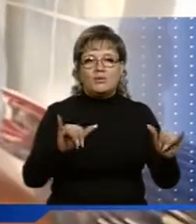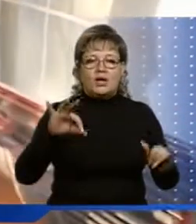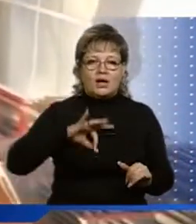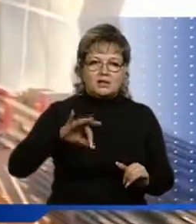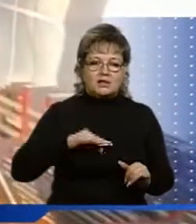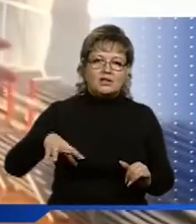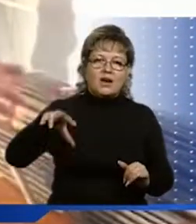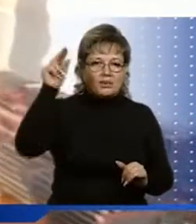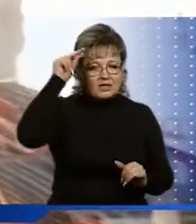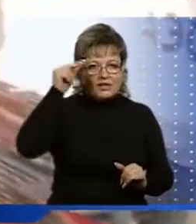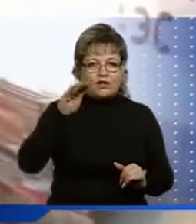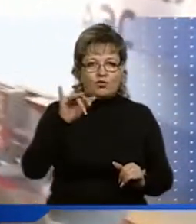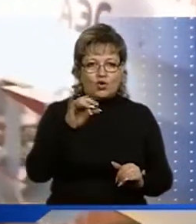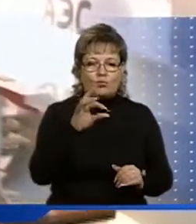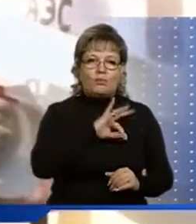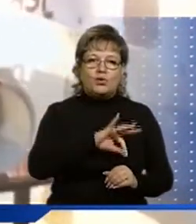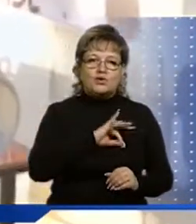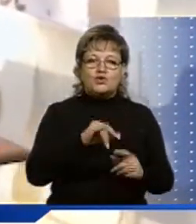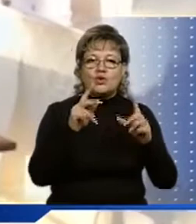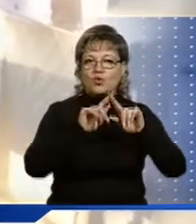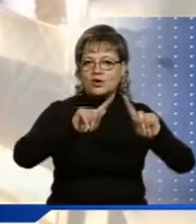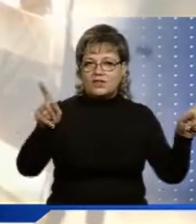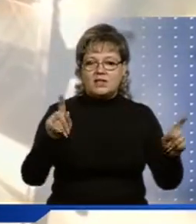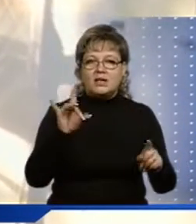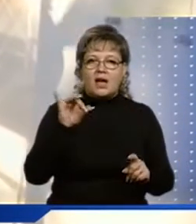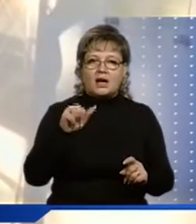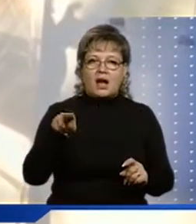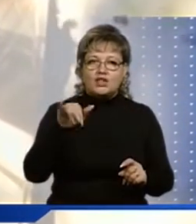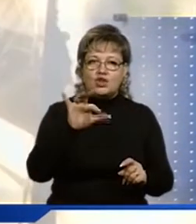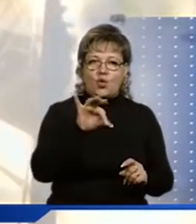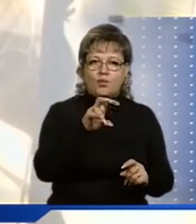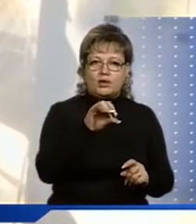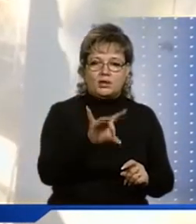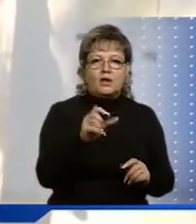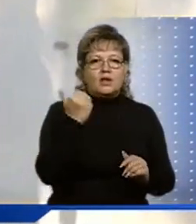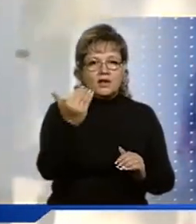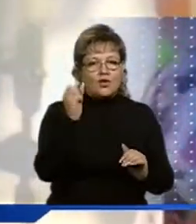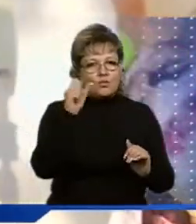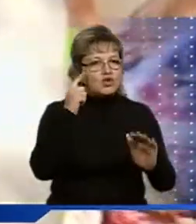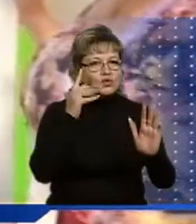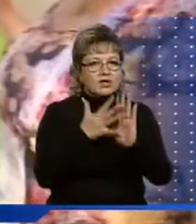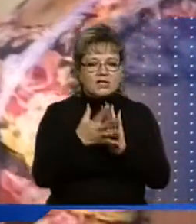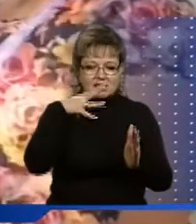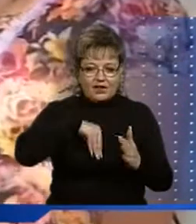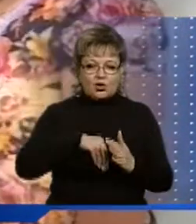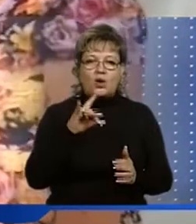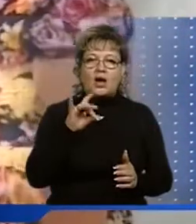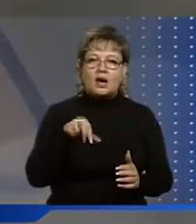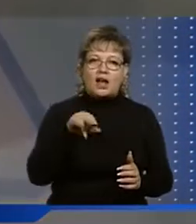всех участников образовательного форума пользуется универсальный радиометр. С его помощью можно узнать свою